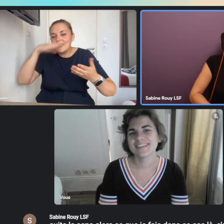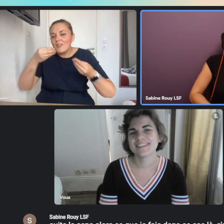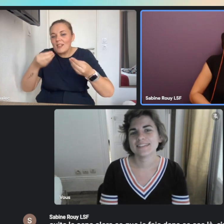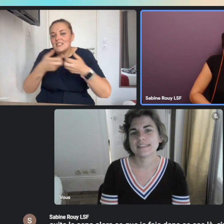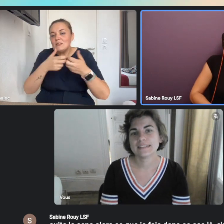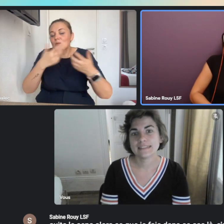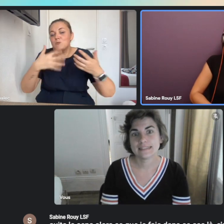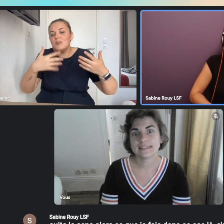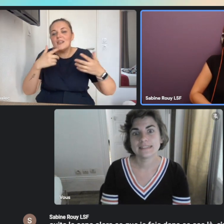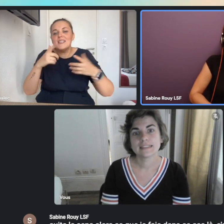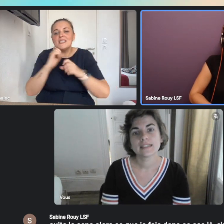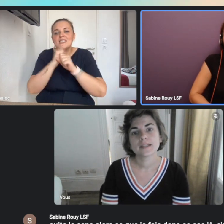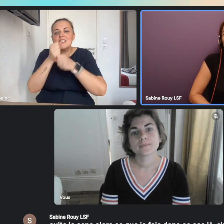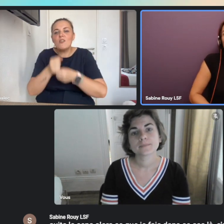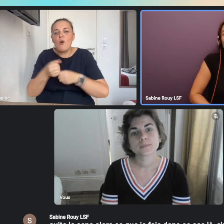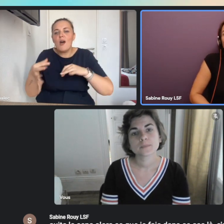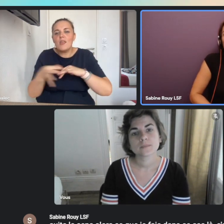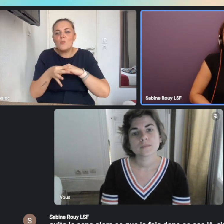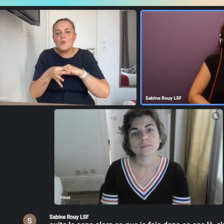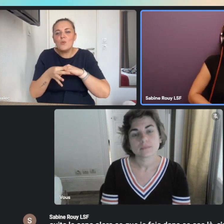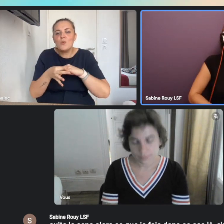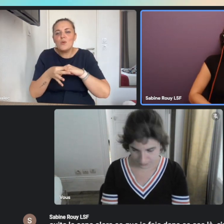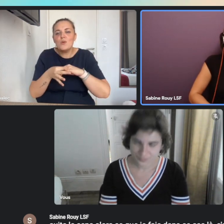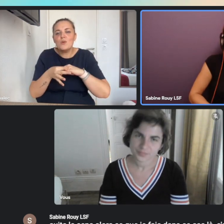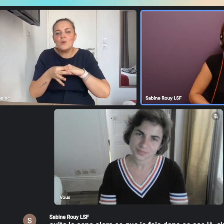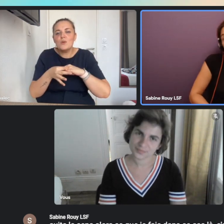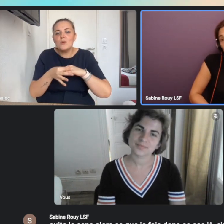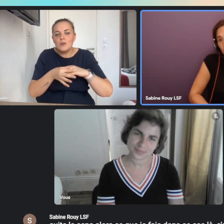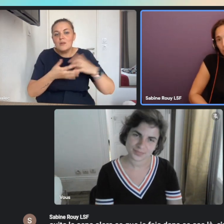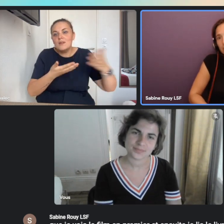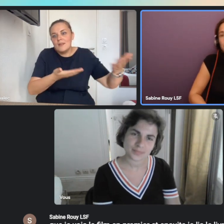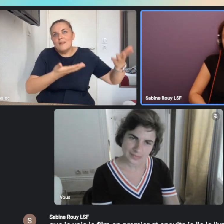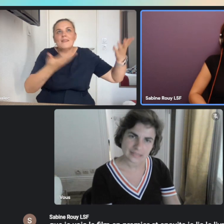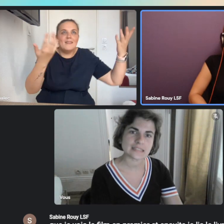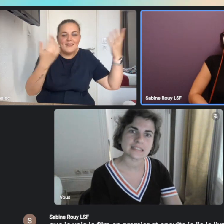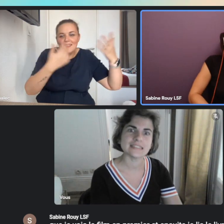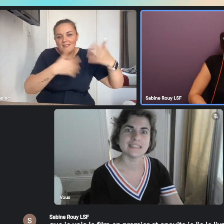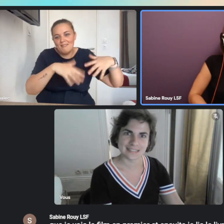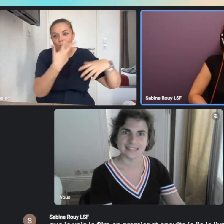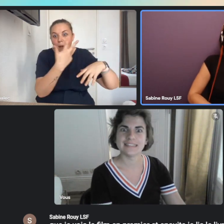par exemple, bon, Le Seigneur des Anneaux par exemple,